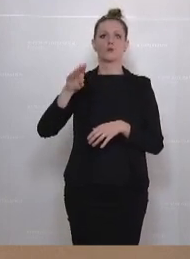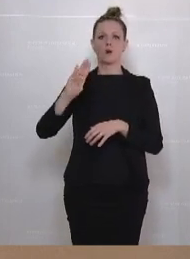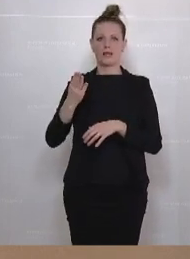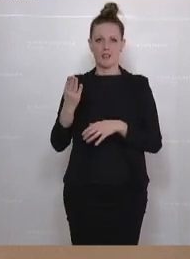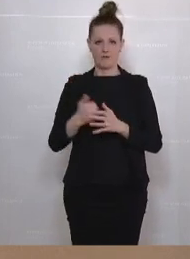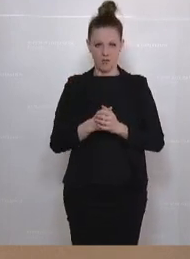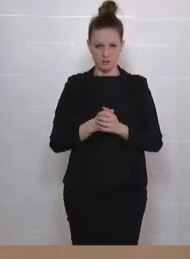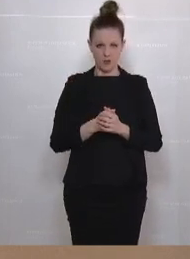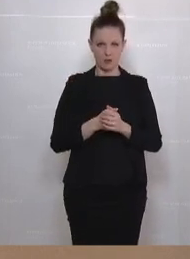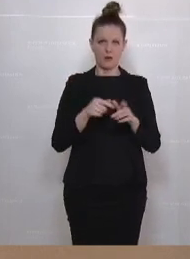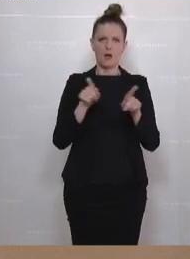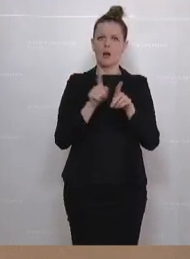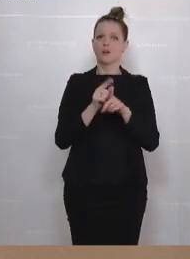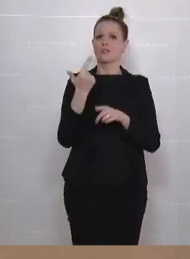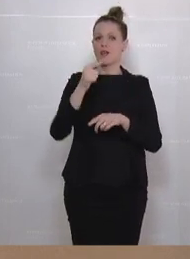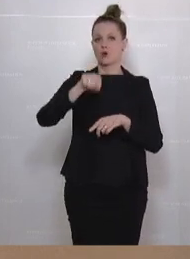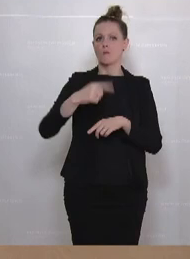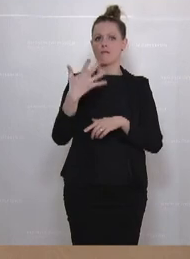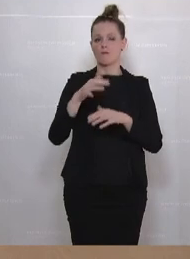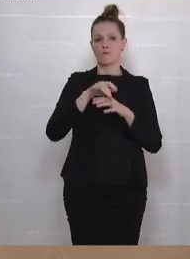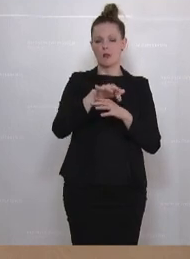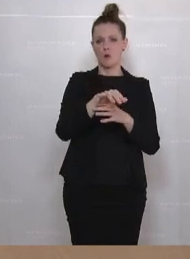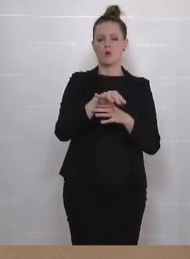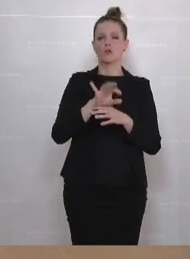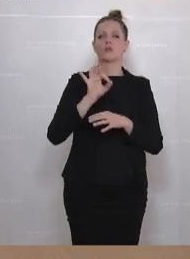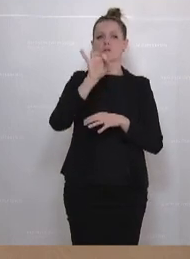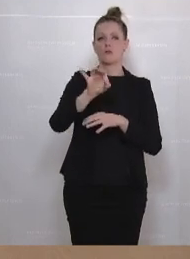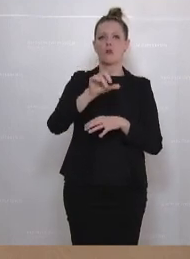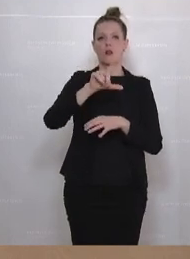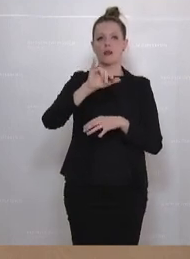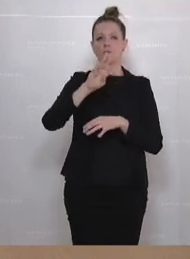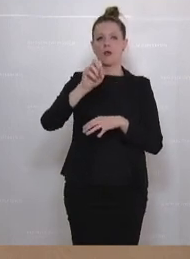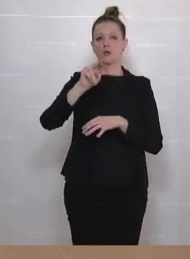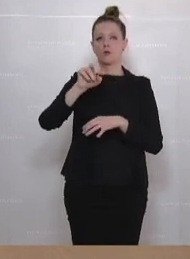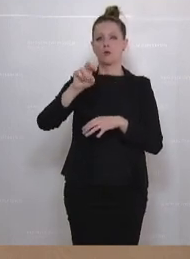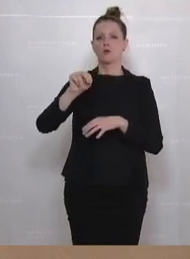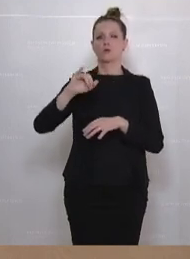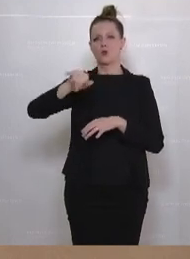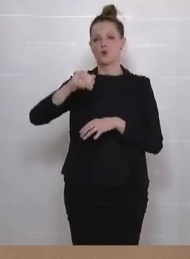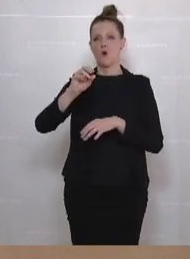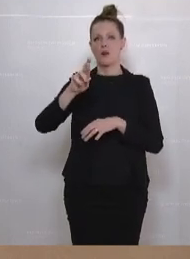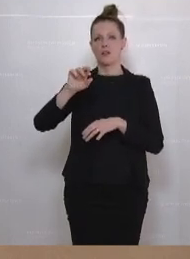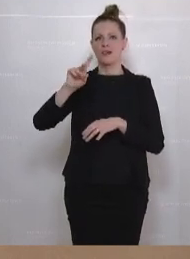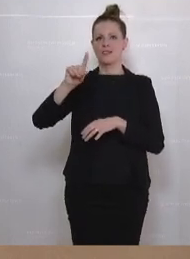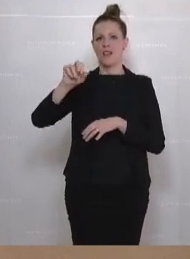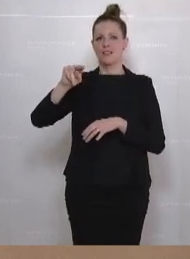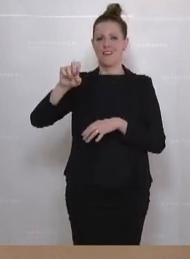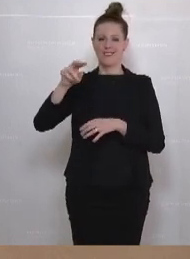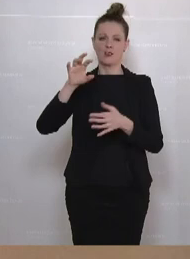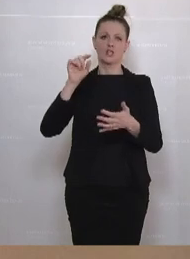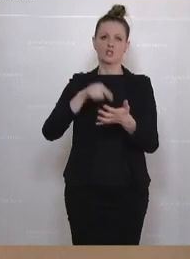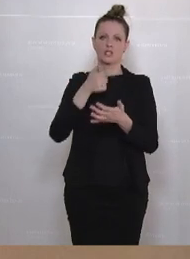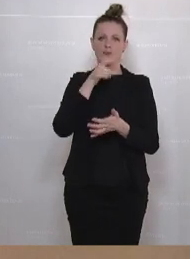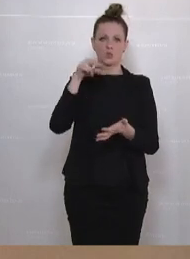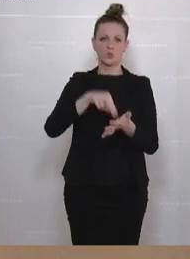Weiters 2,5 Millionen jeweils für Libanon und Jordanien. Hier ist das Stichwort die Syrien-Krise,